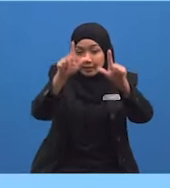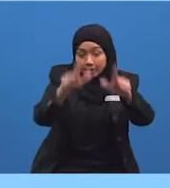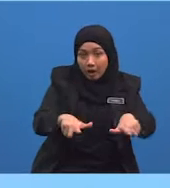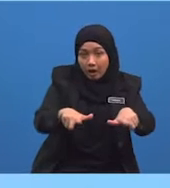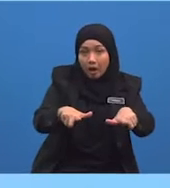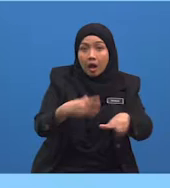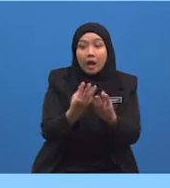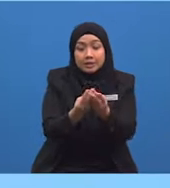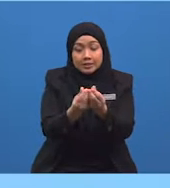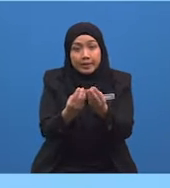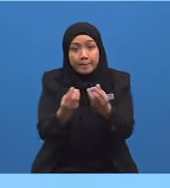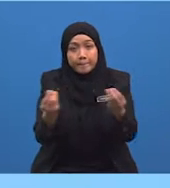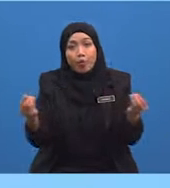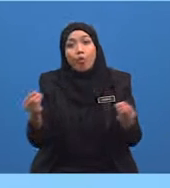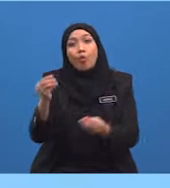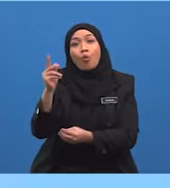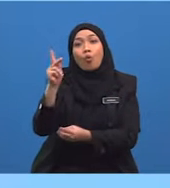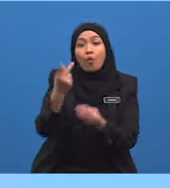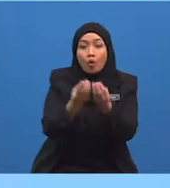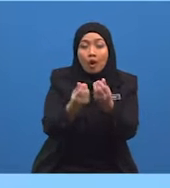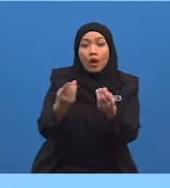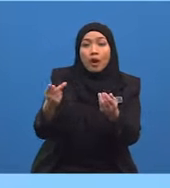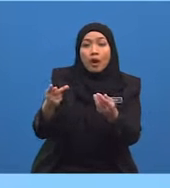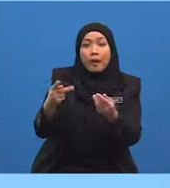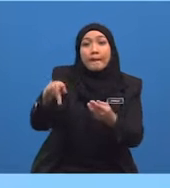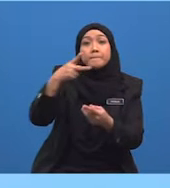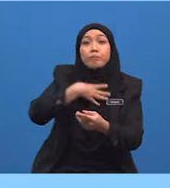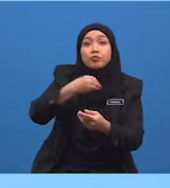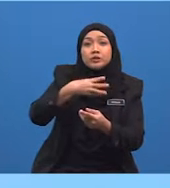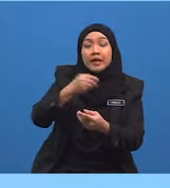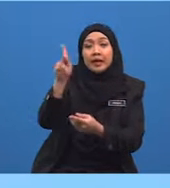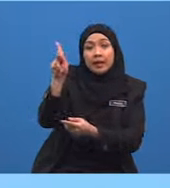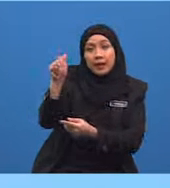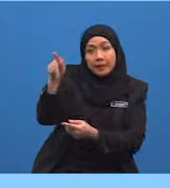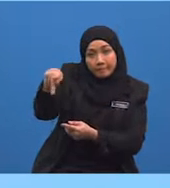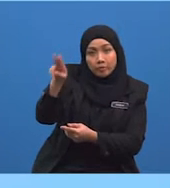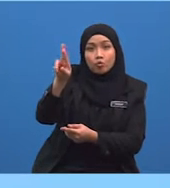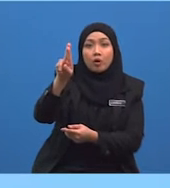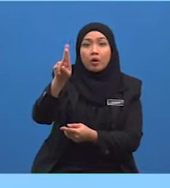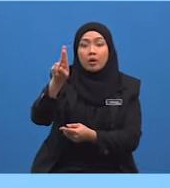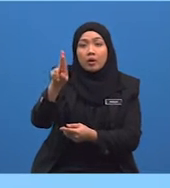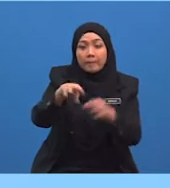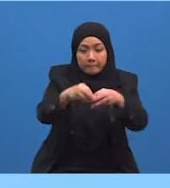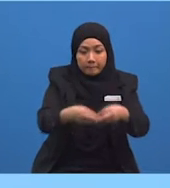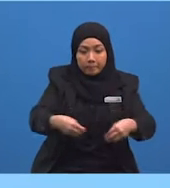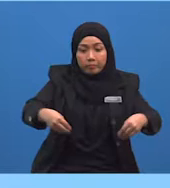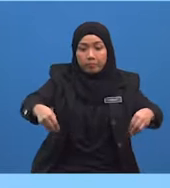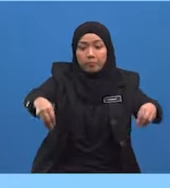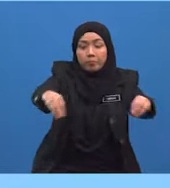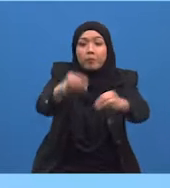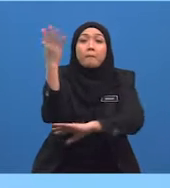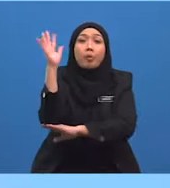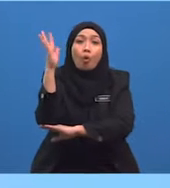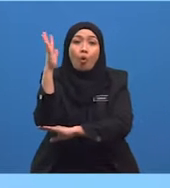mati. Kapur mati yang bersifat alkali hendaklah ditabur pada tanah